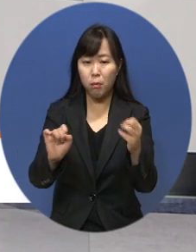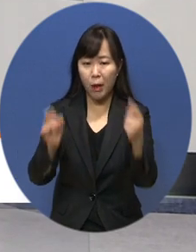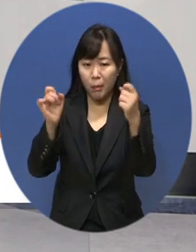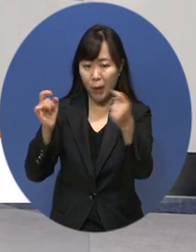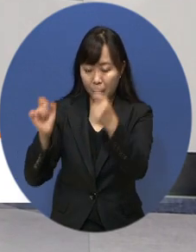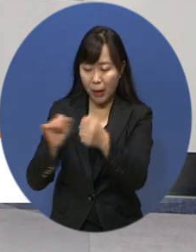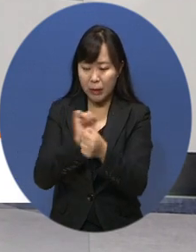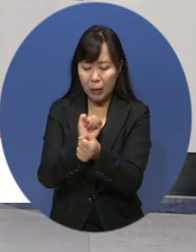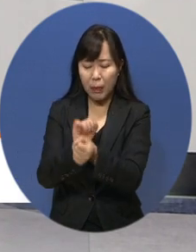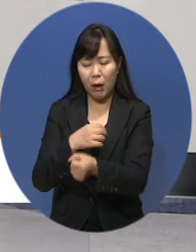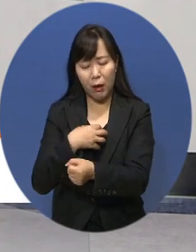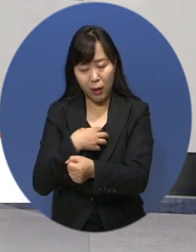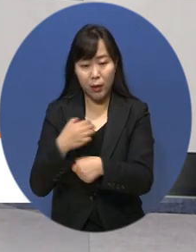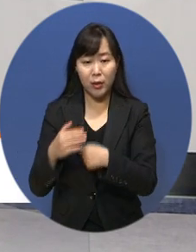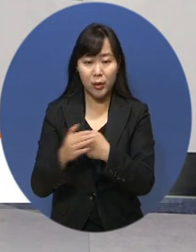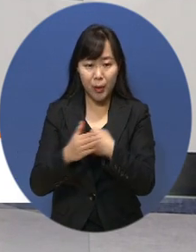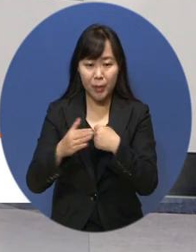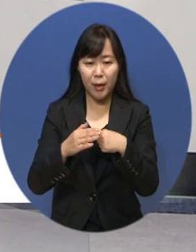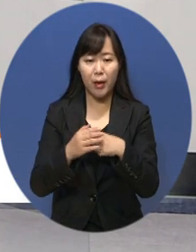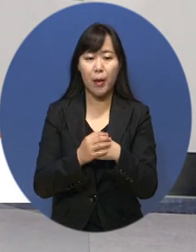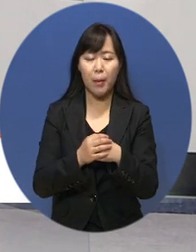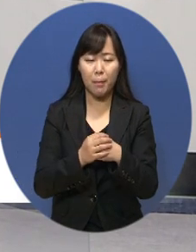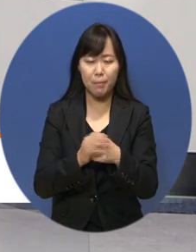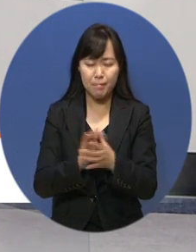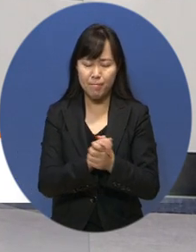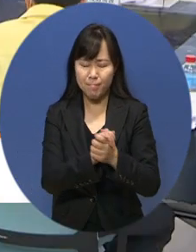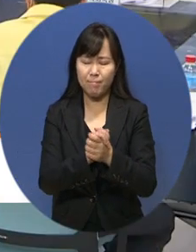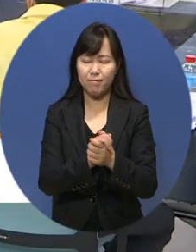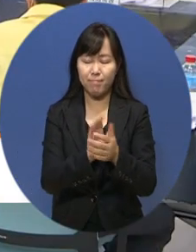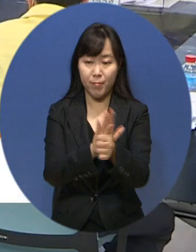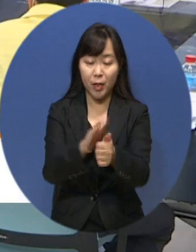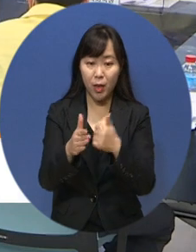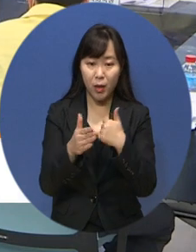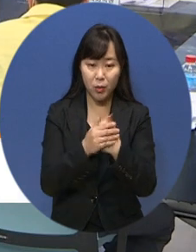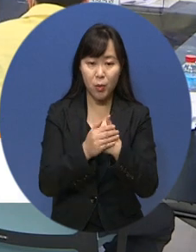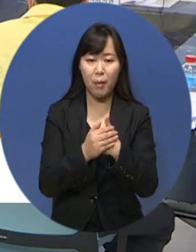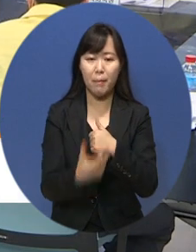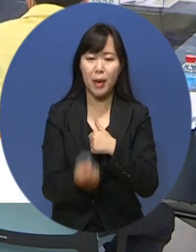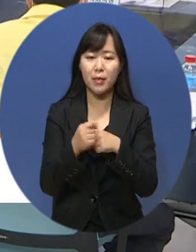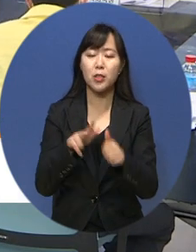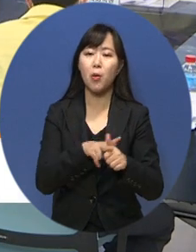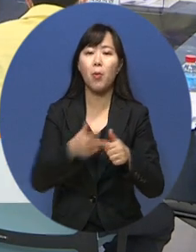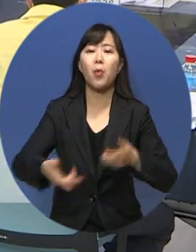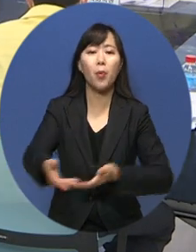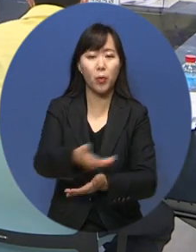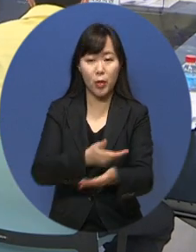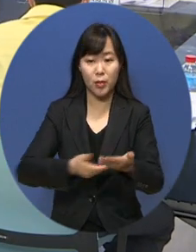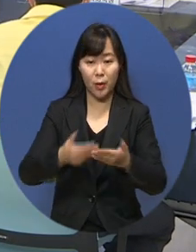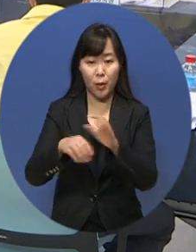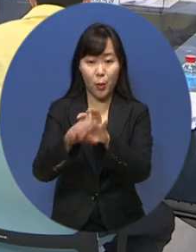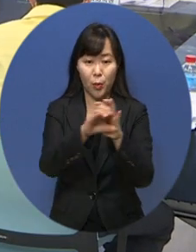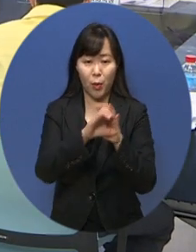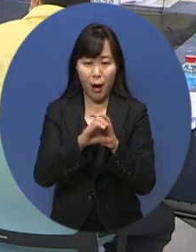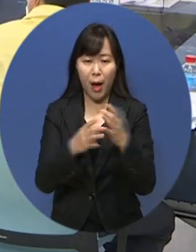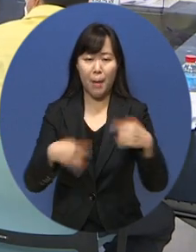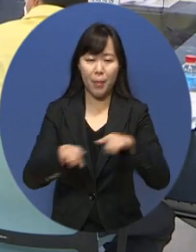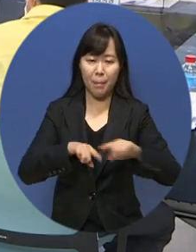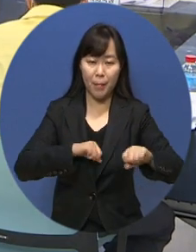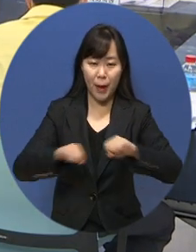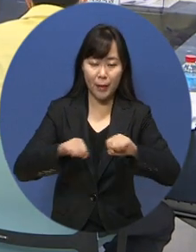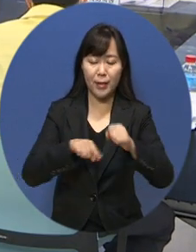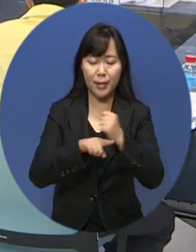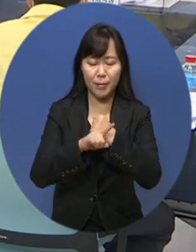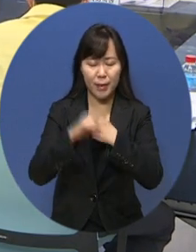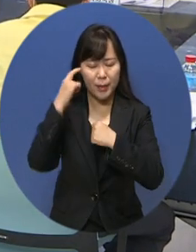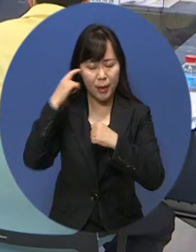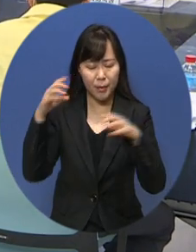동시다발적인 전파 위험을 우려해 긴밀한 공동협력과 함께 신속한 정보 공유로 코로나19에 공동 대응한다는